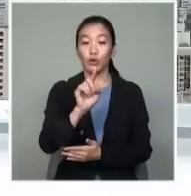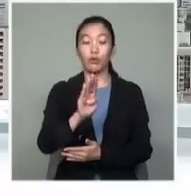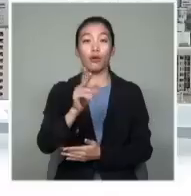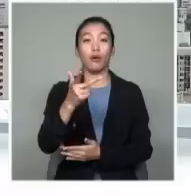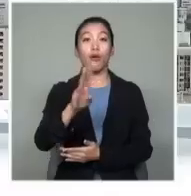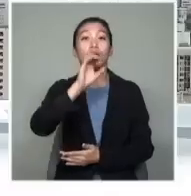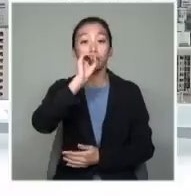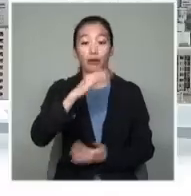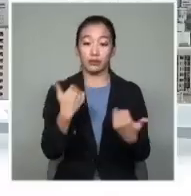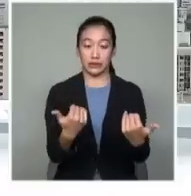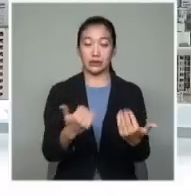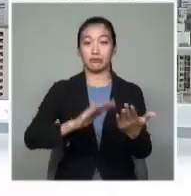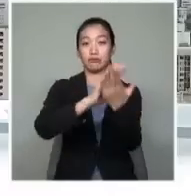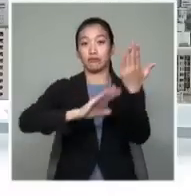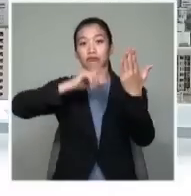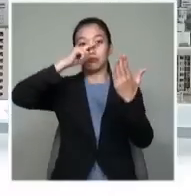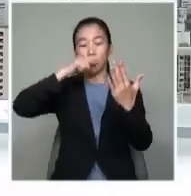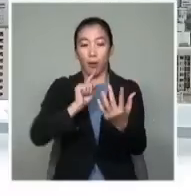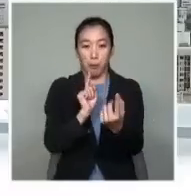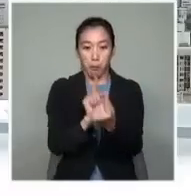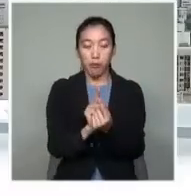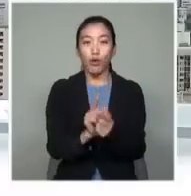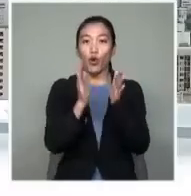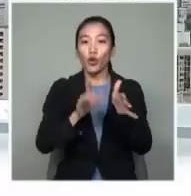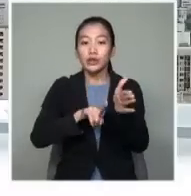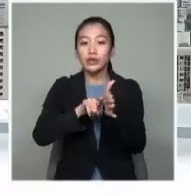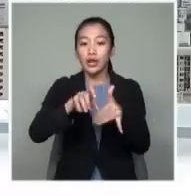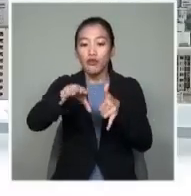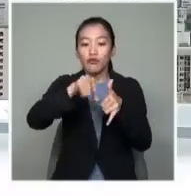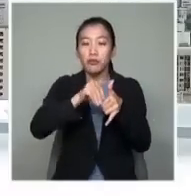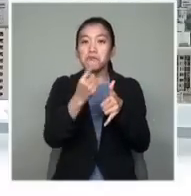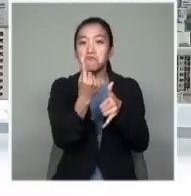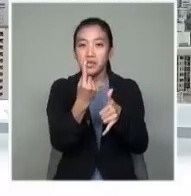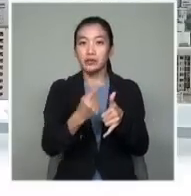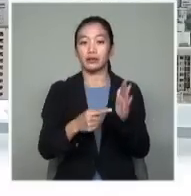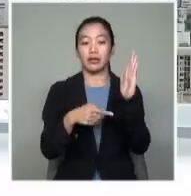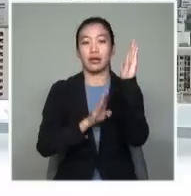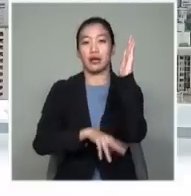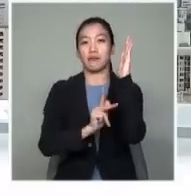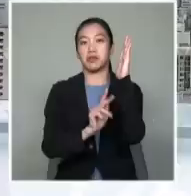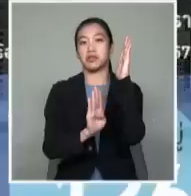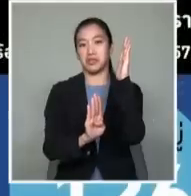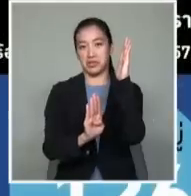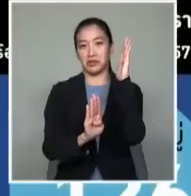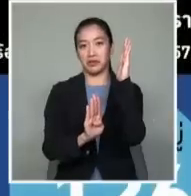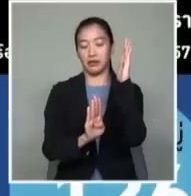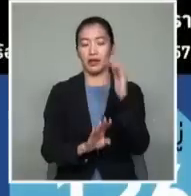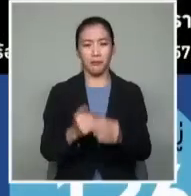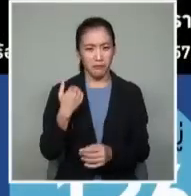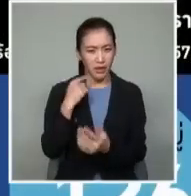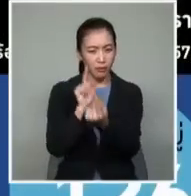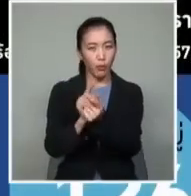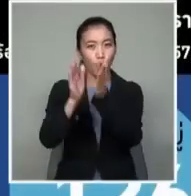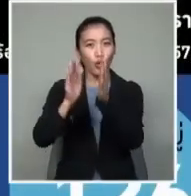ามีการพบผู้ติดเชื้อจากในประเทศ1รายด้วยกันในพื้นที่จังหวัดกระบี่นะคะนอกเหนือจากนี้แล้วค่ะยังมีจำนวนของผู้ป่วยราย